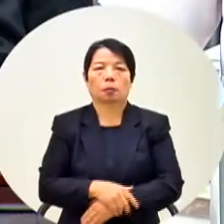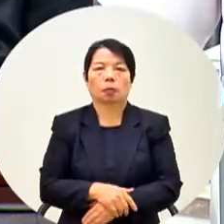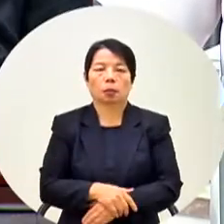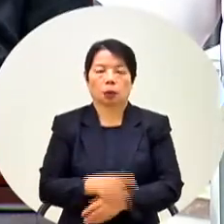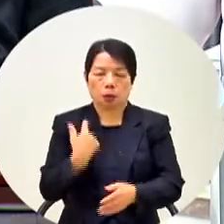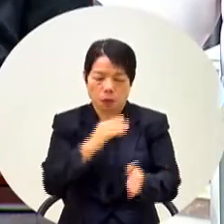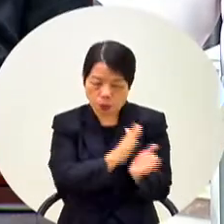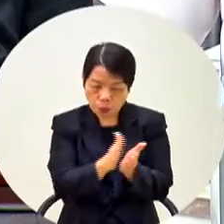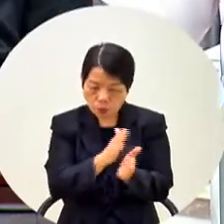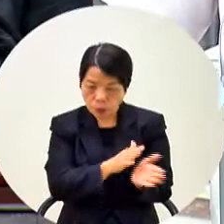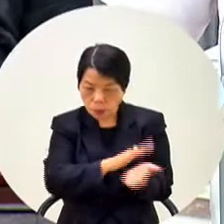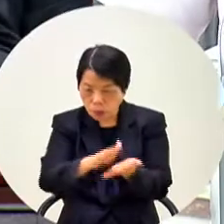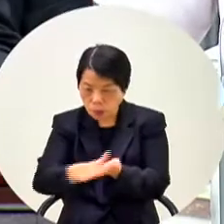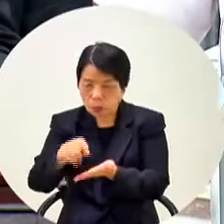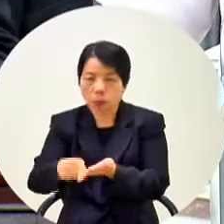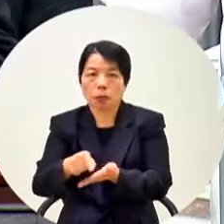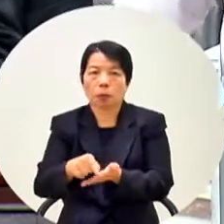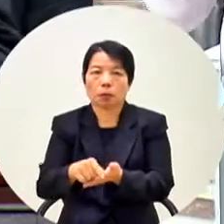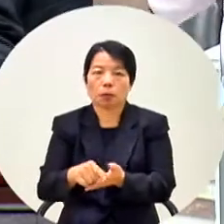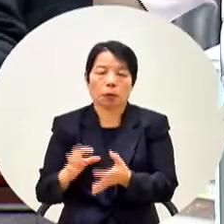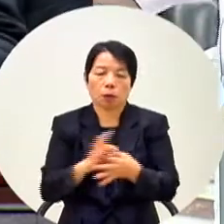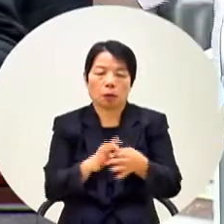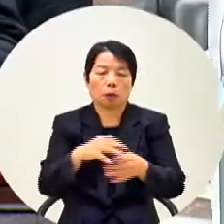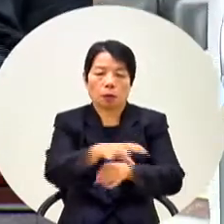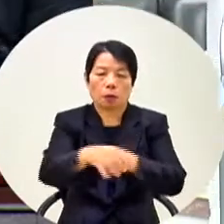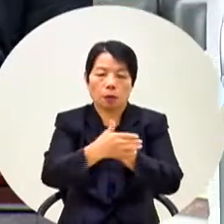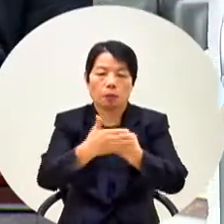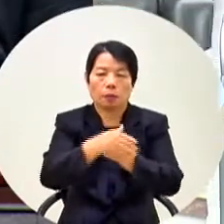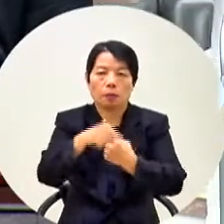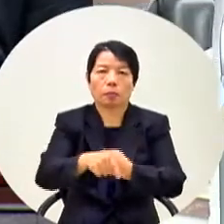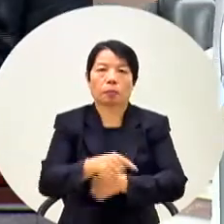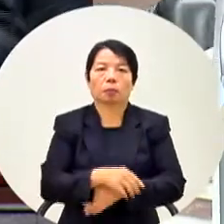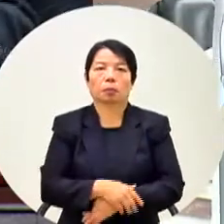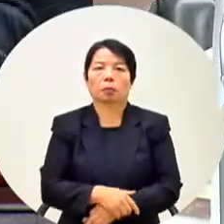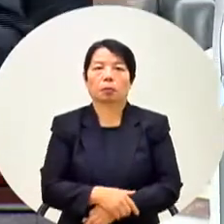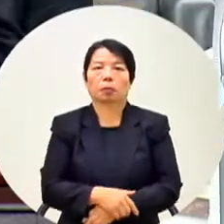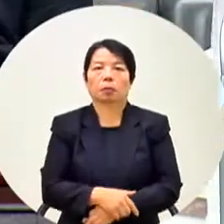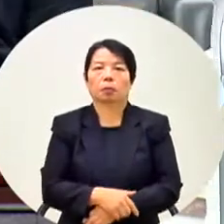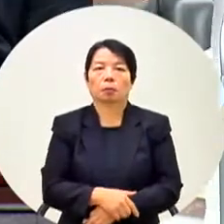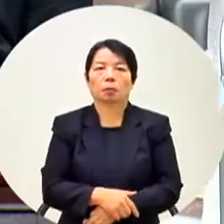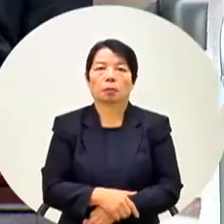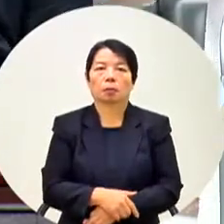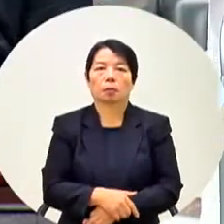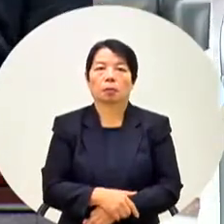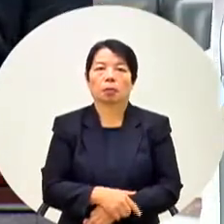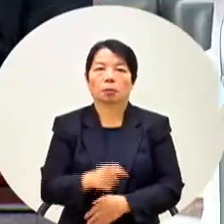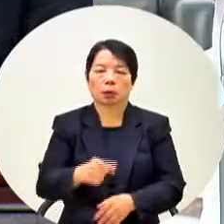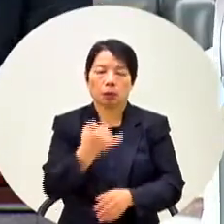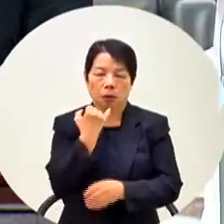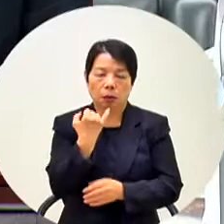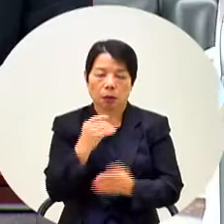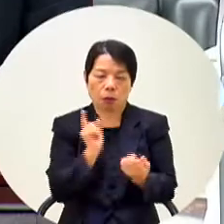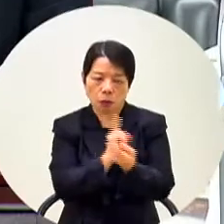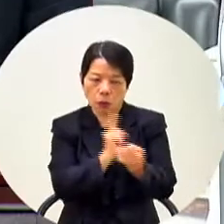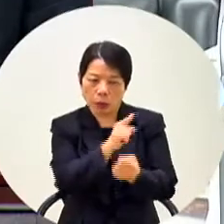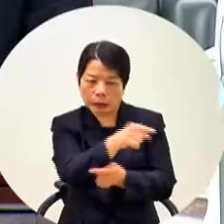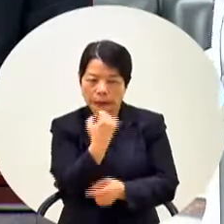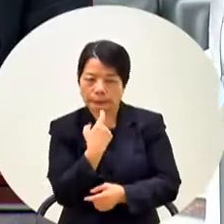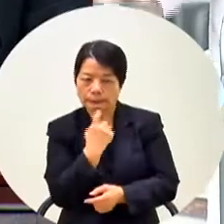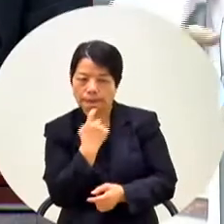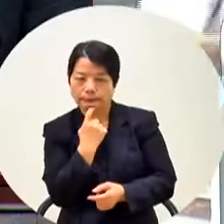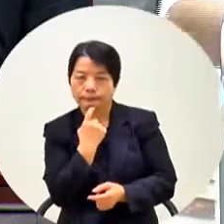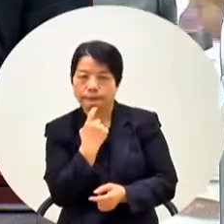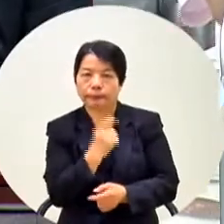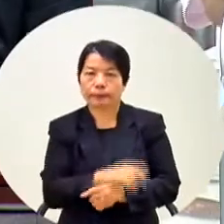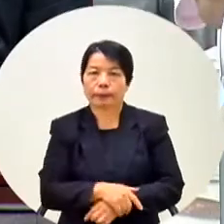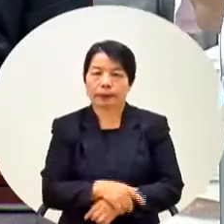理相关的这个环保的这个。 这个特征队是 机动的调查啦， 可疑的对象，哈、比如讲